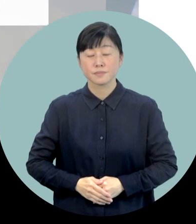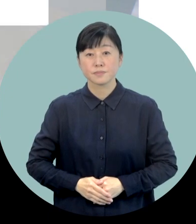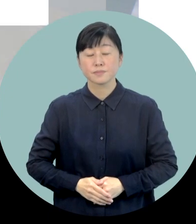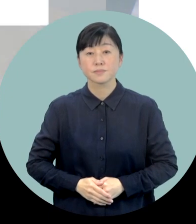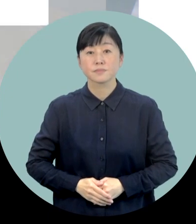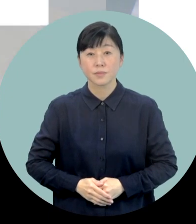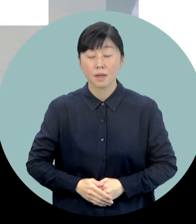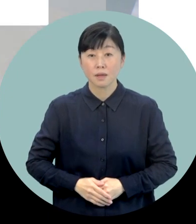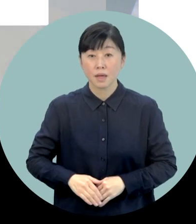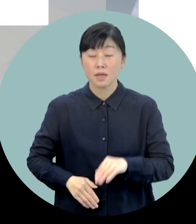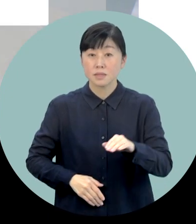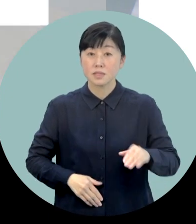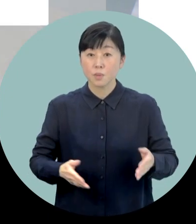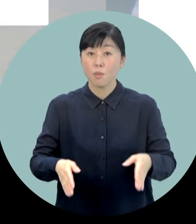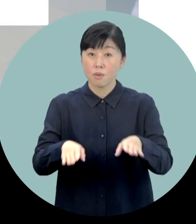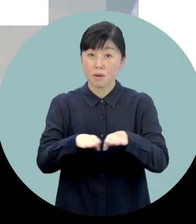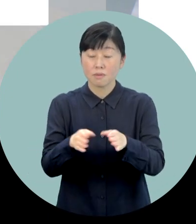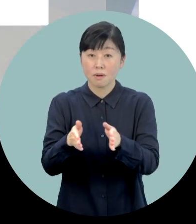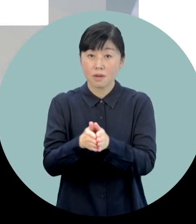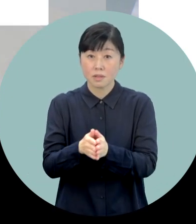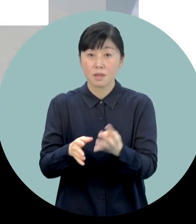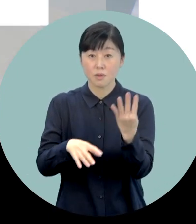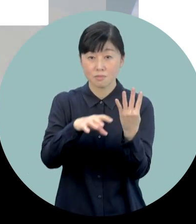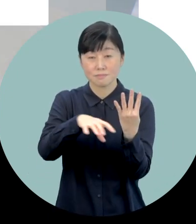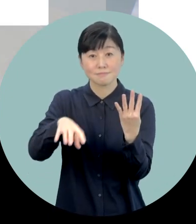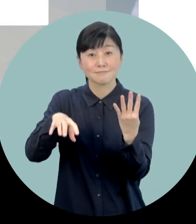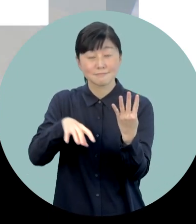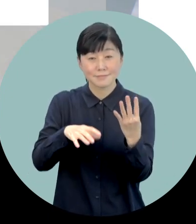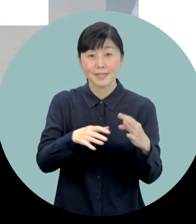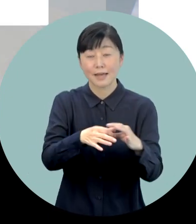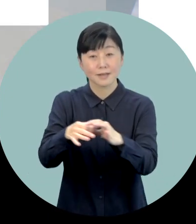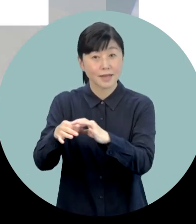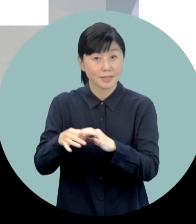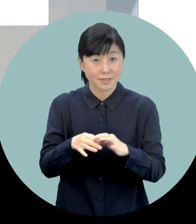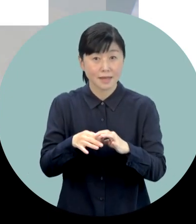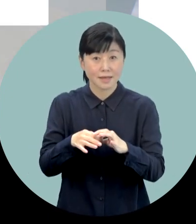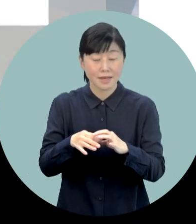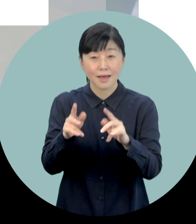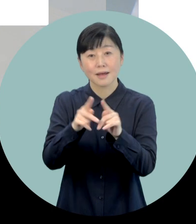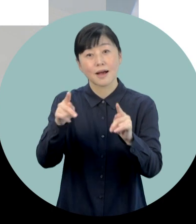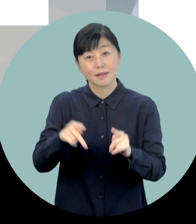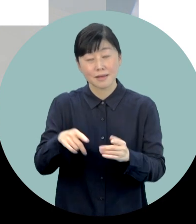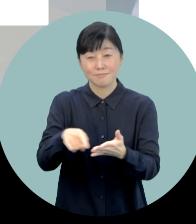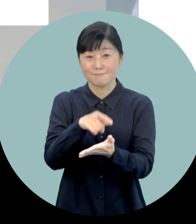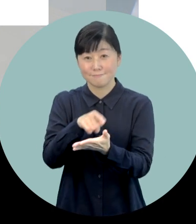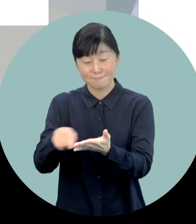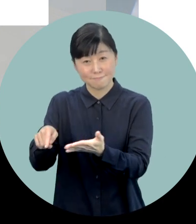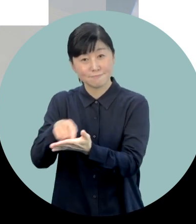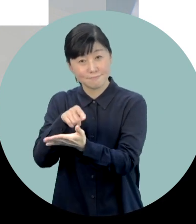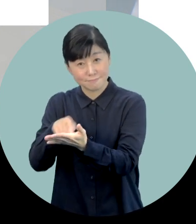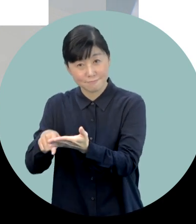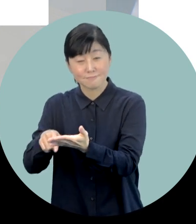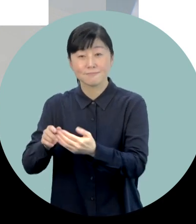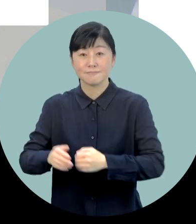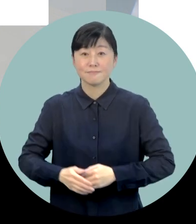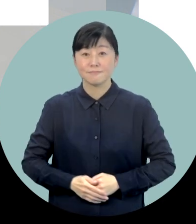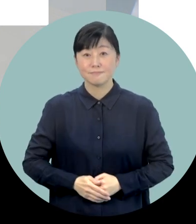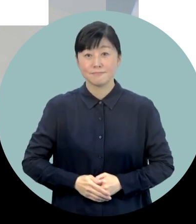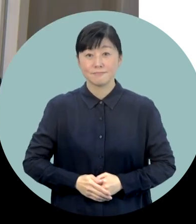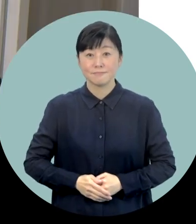また児童館を含む4社で連携して地区の課題解決に取り組んでいます。